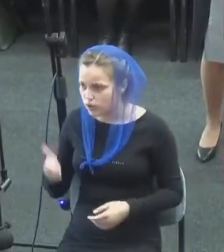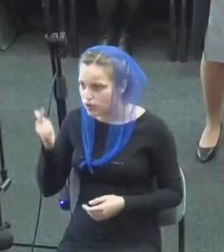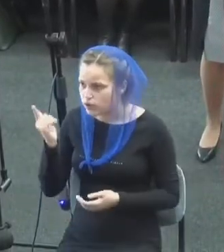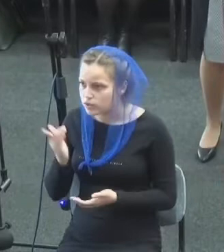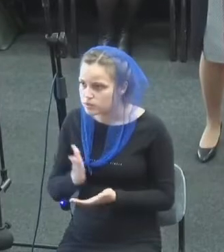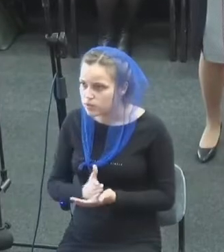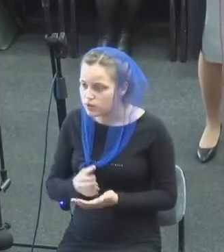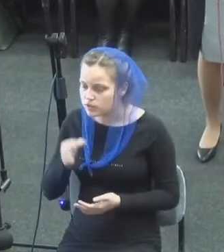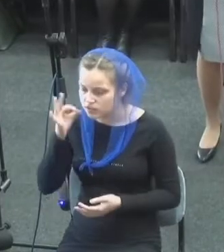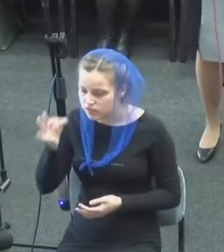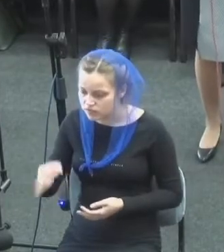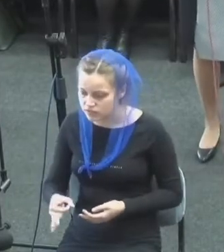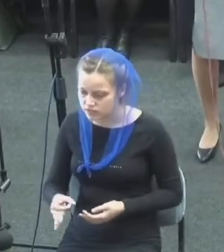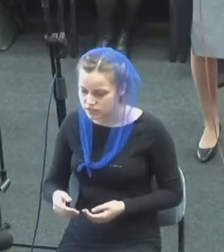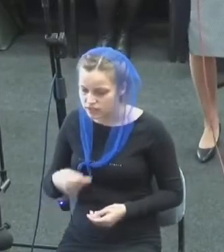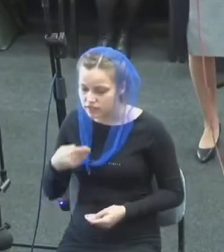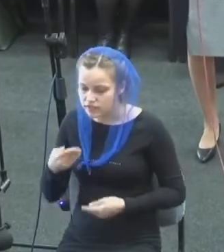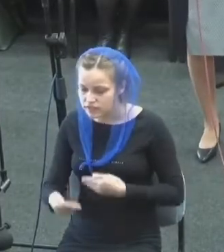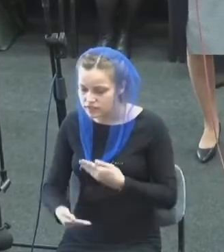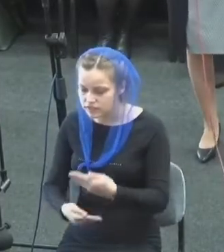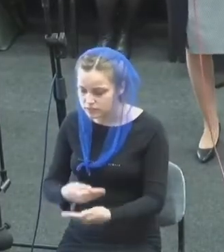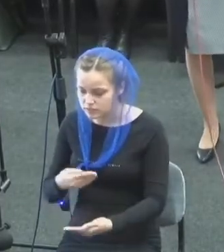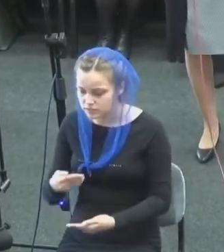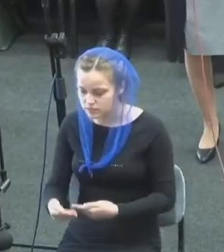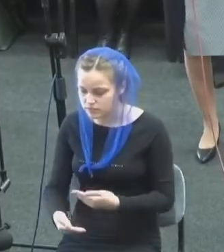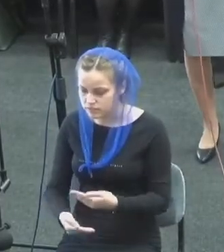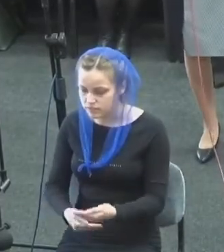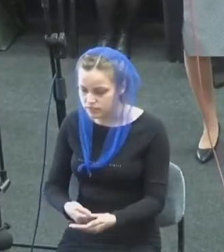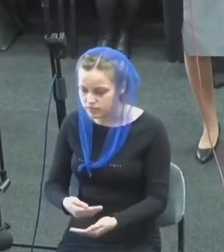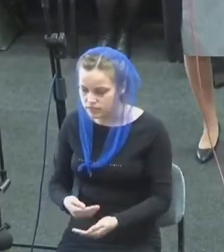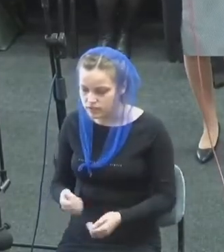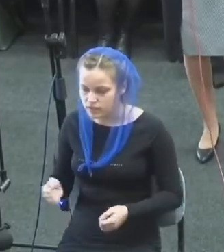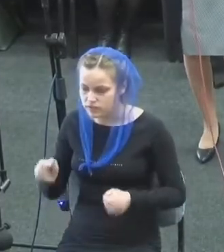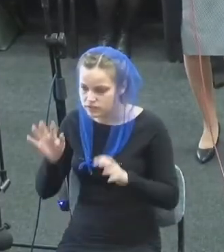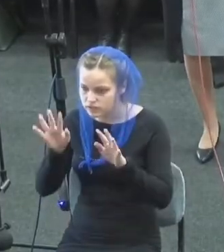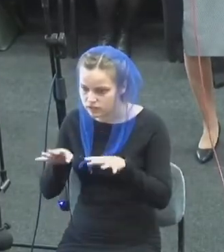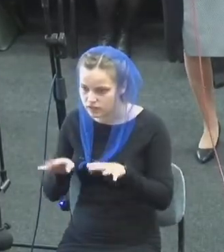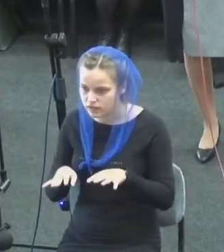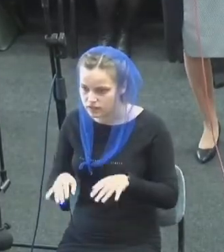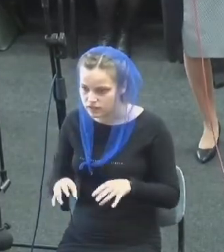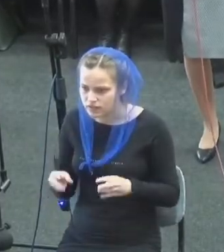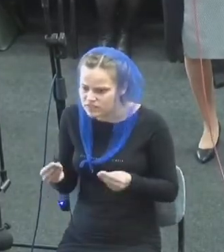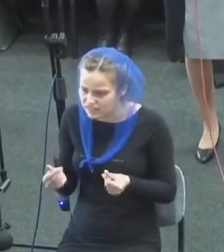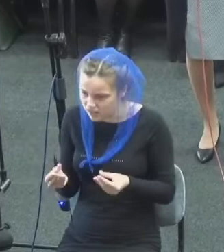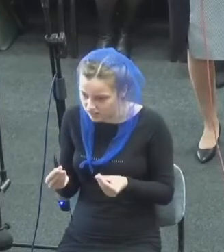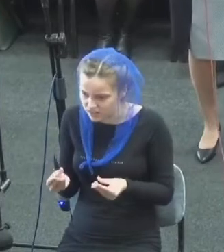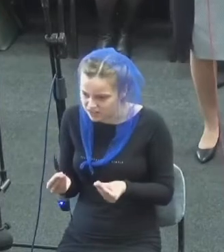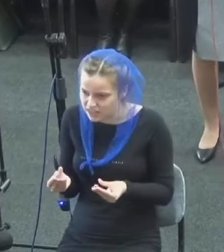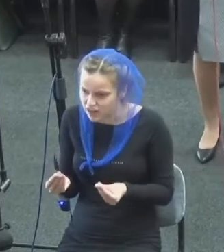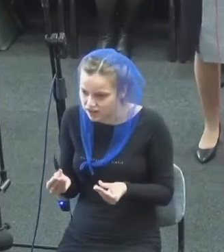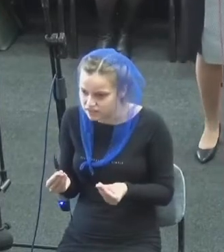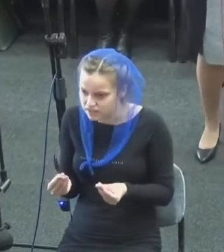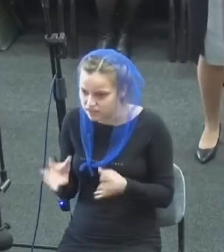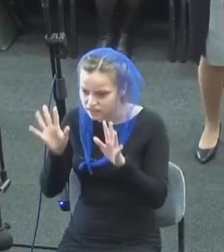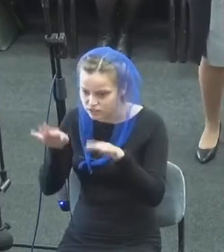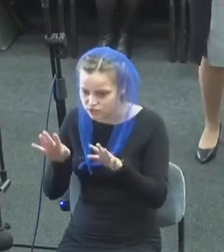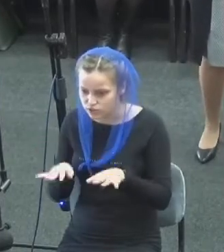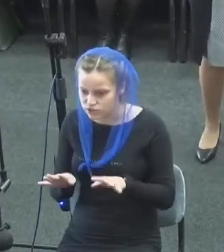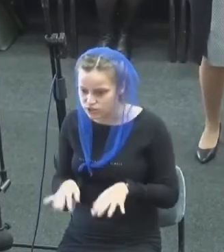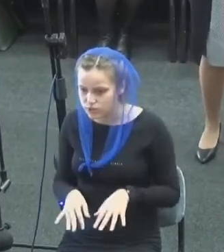говорит. Идти в слякоть и дождь, идти, не